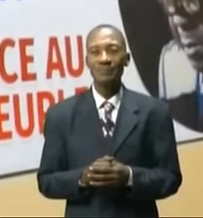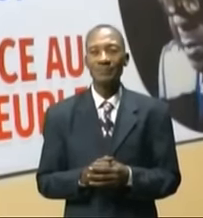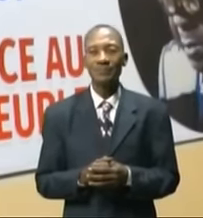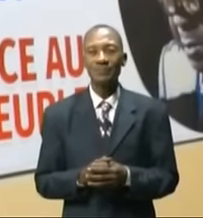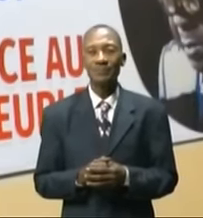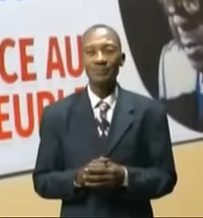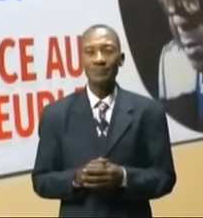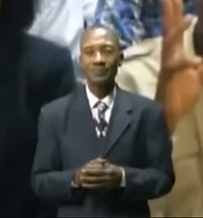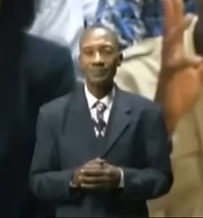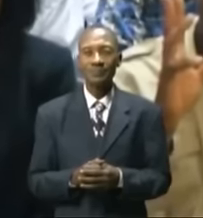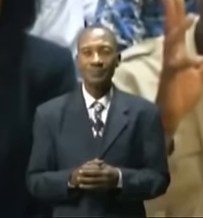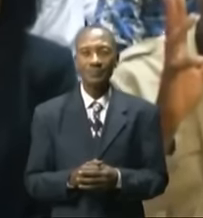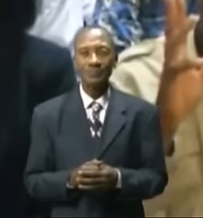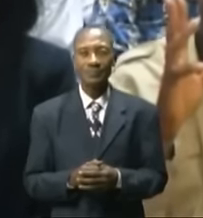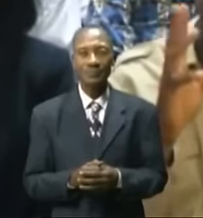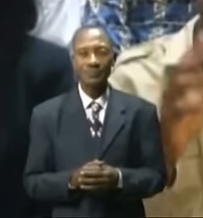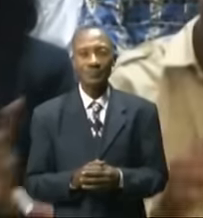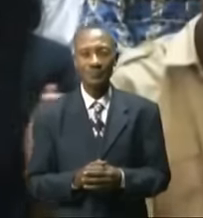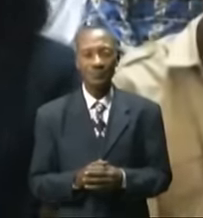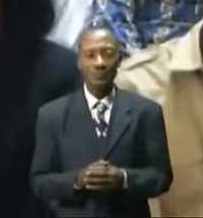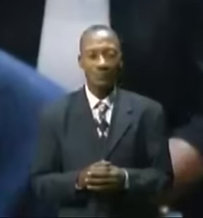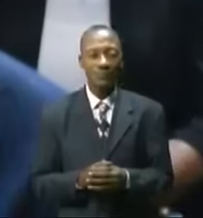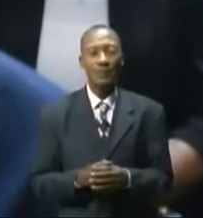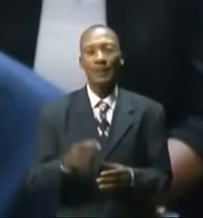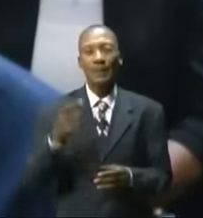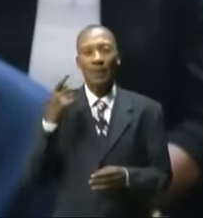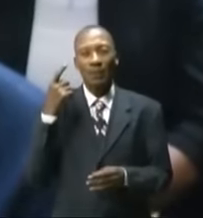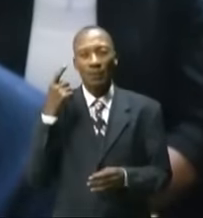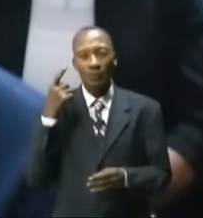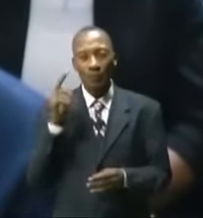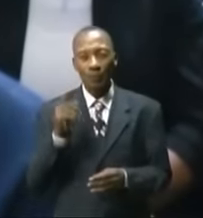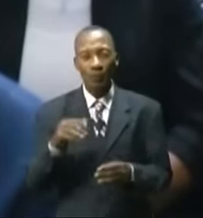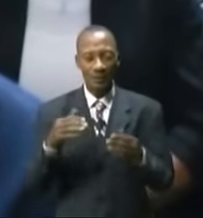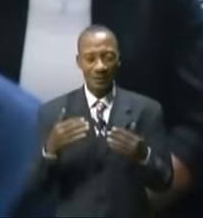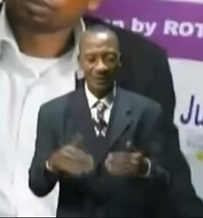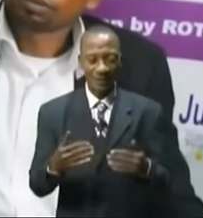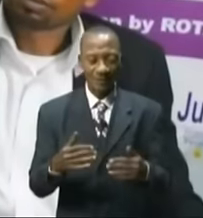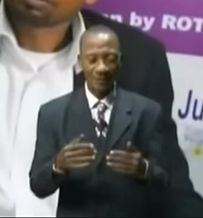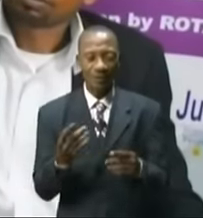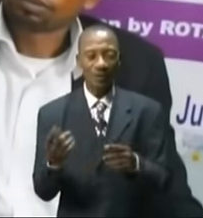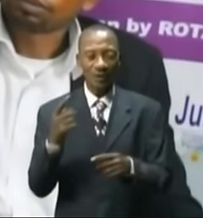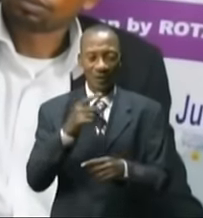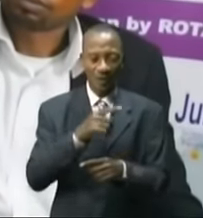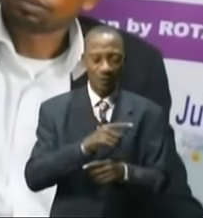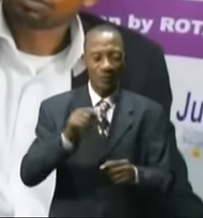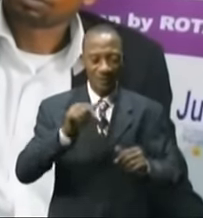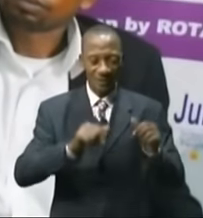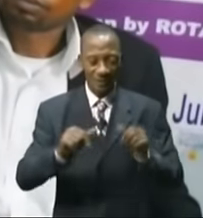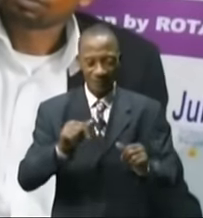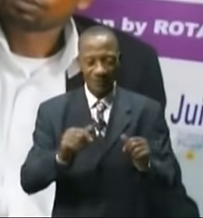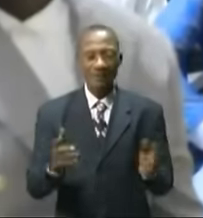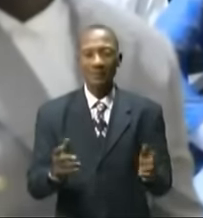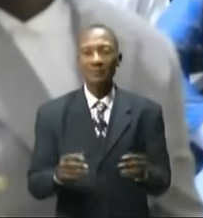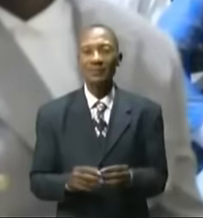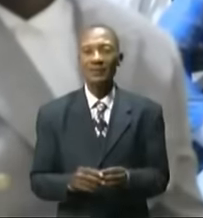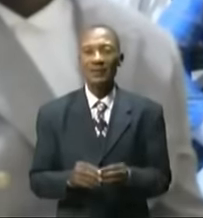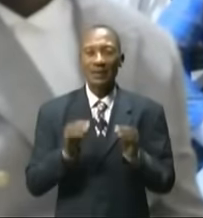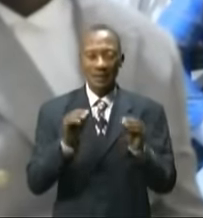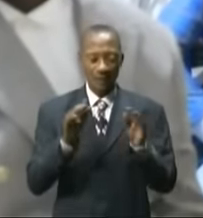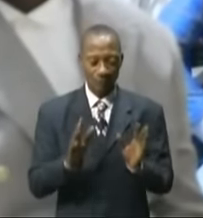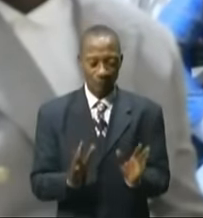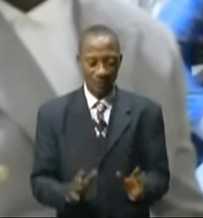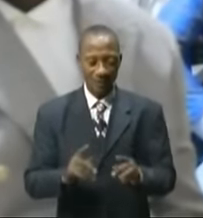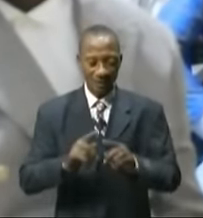À marge de la célébration du 42e anniversaire de l'UDPS, le professeur et d'autres scientifiques membres du corps de l'élite scientifique de ce